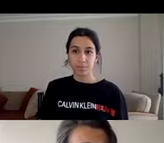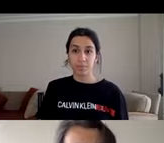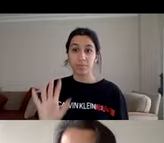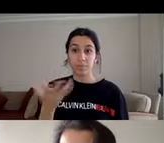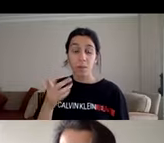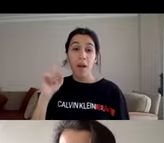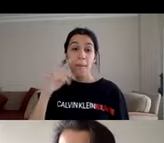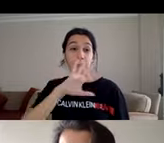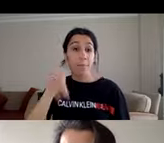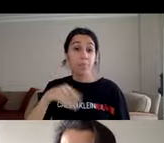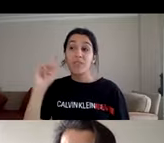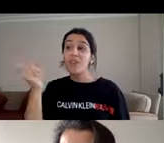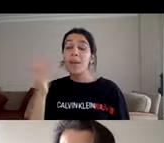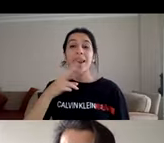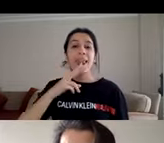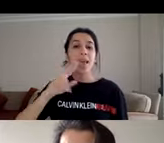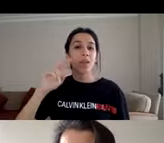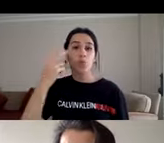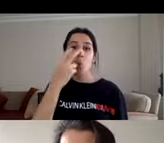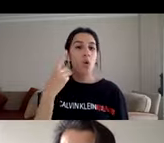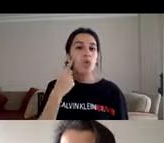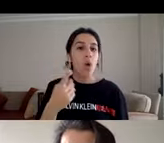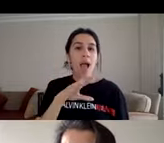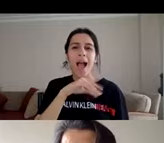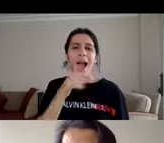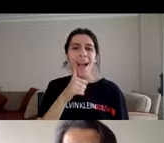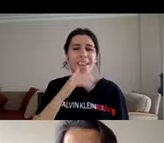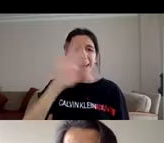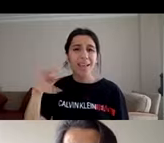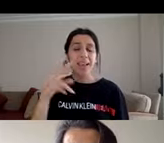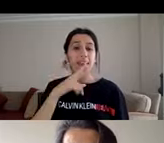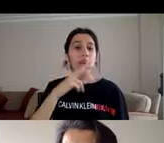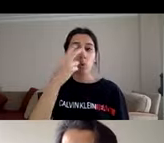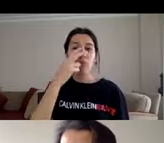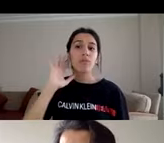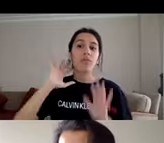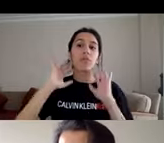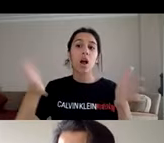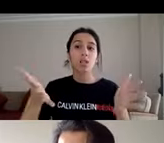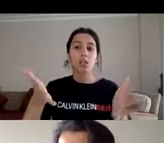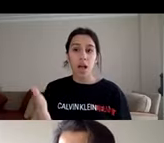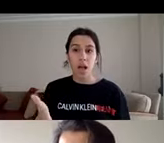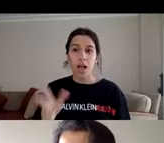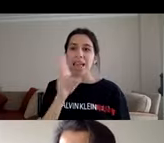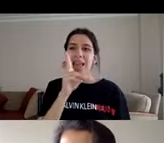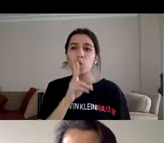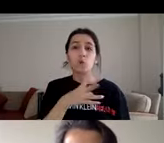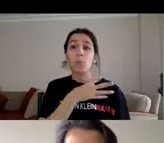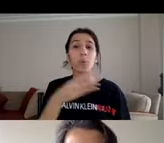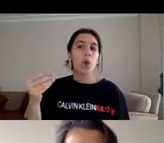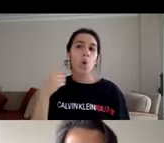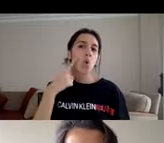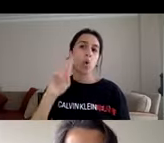topluluk var. Renk körleri. Erkek nüfusunun %10'u renk körü arkadaşlar. Oldukça kalabalık. Yani 300 milyon civarı renk körü olduğu